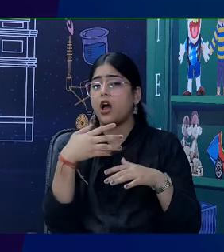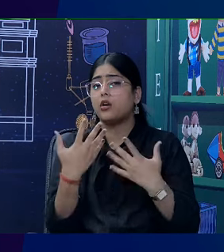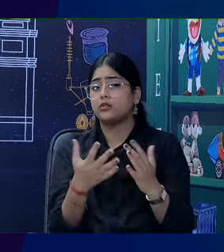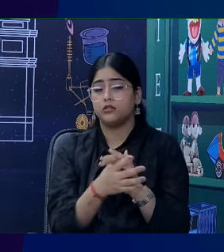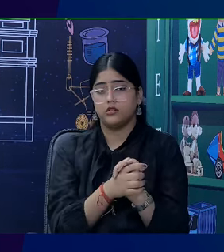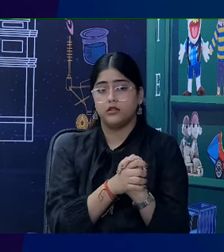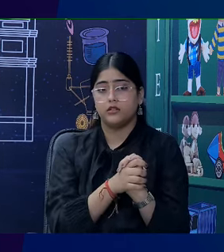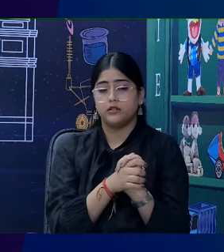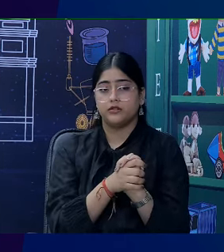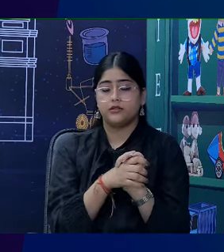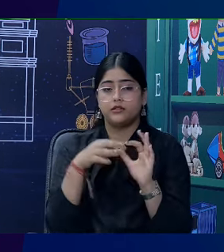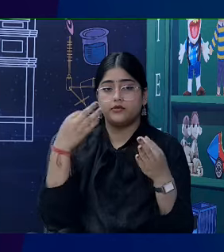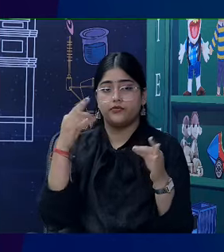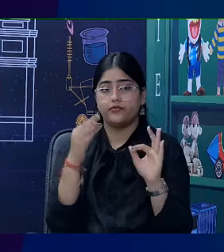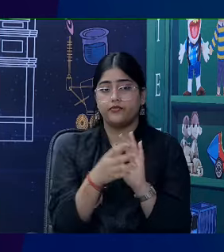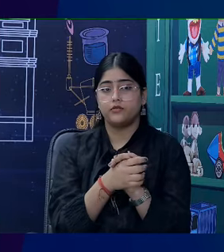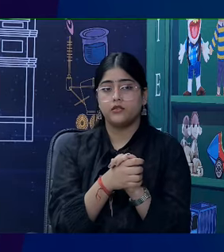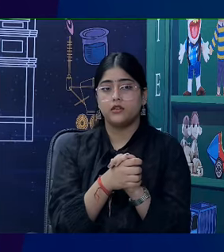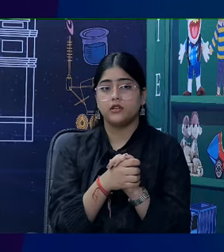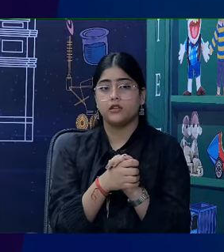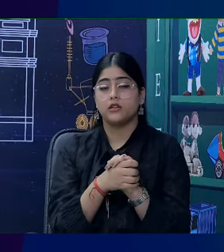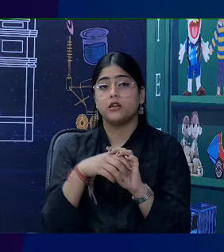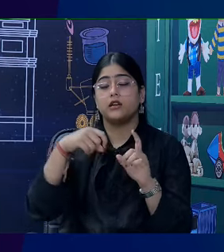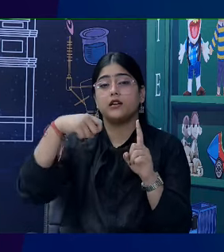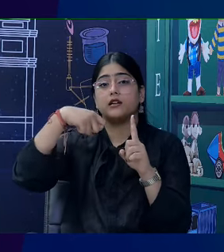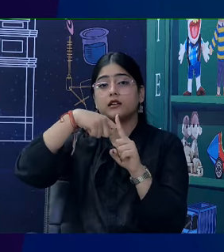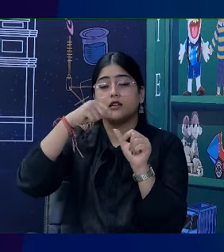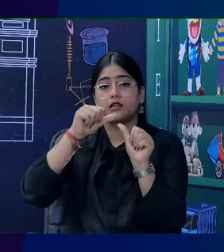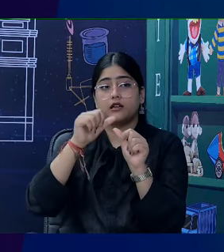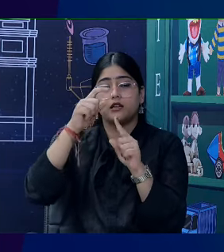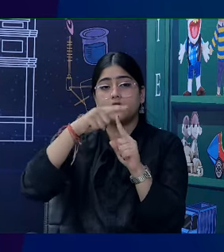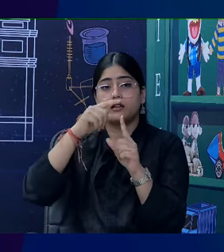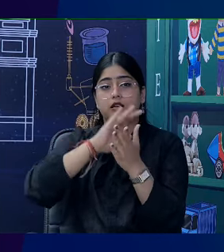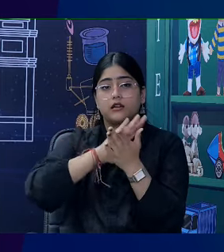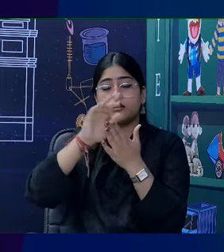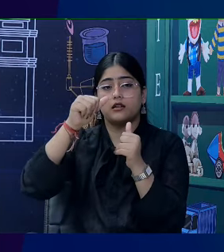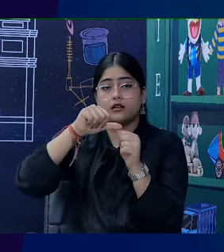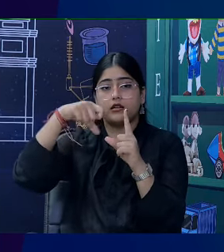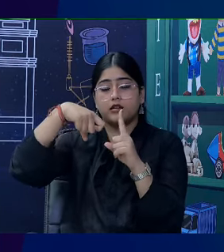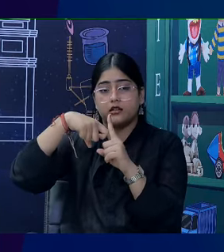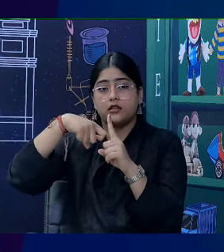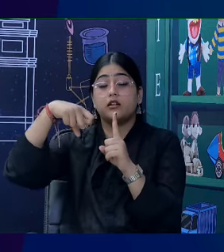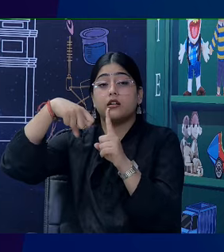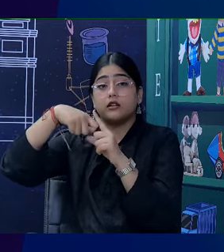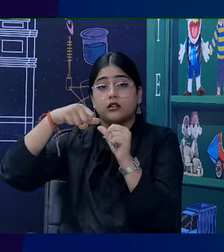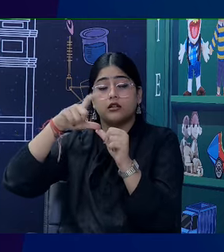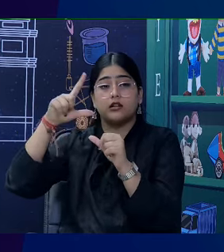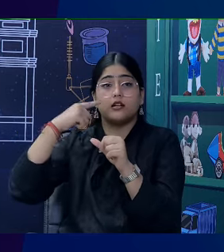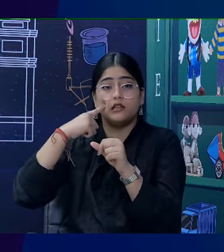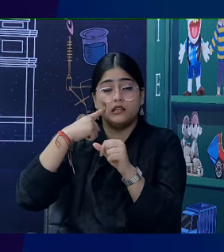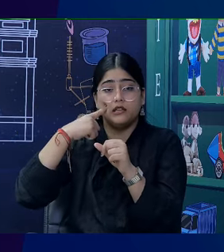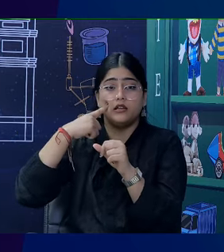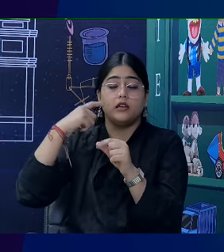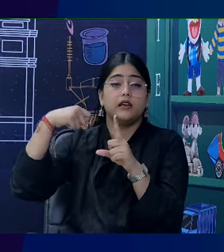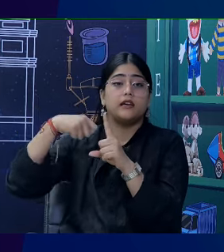से नेते में तो बच टूथ और यह आ गया हमारा कथकली कथकली अच्छा कथक और कथकली दोनों अलग अलग दोनों